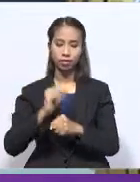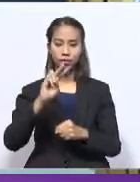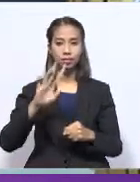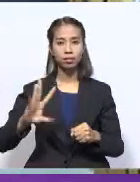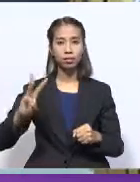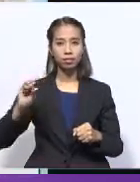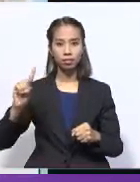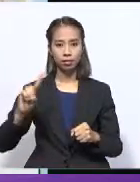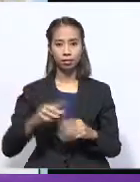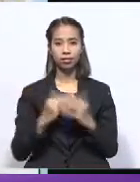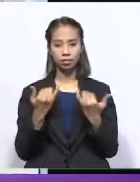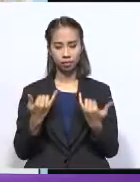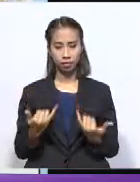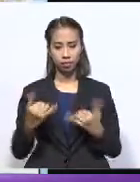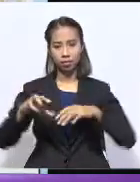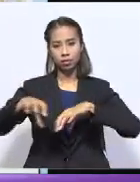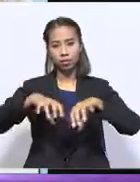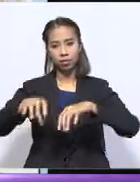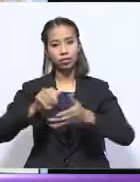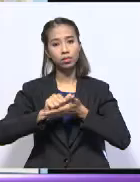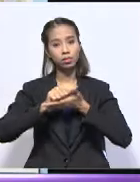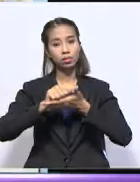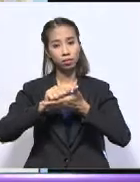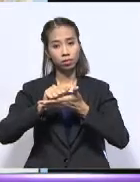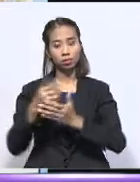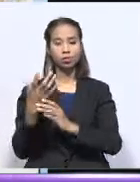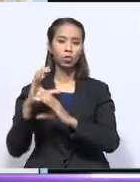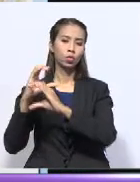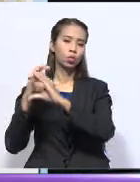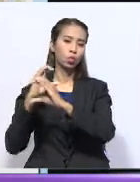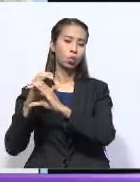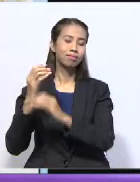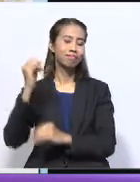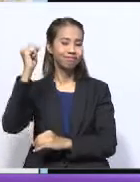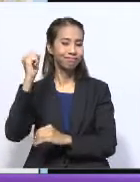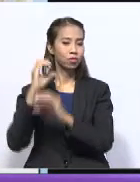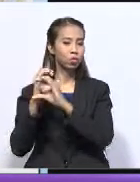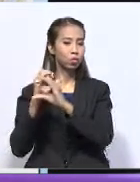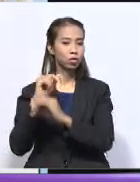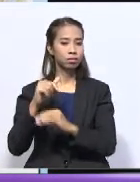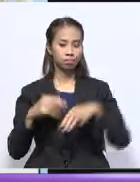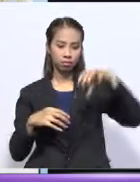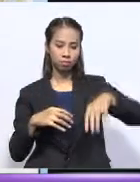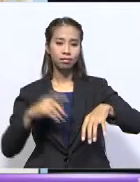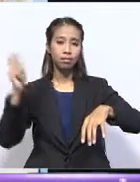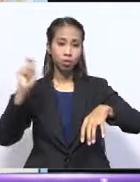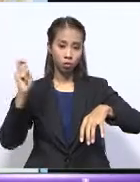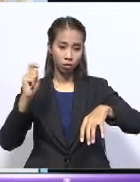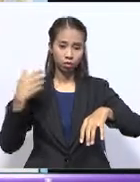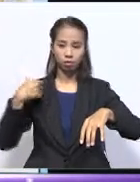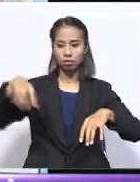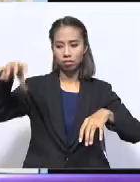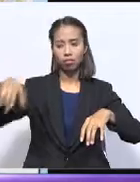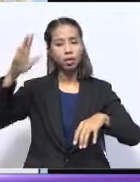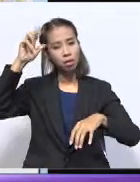ค่ะโดยได้มีการจัดให้บริการรถชัตเทิลบัสที่สนามหลวงที่กองสลากเก่าและที่สนามม้านางเลิ้งนะคะรว